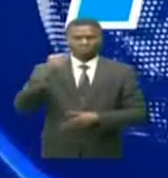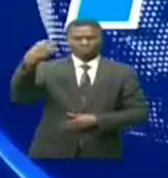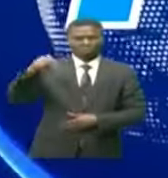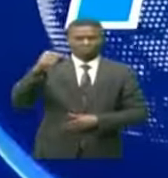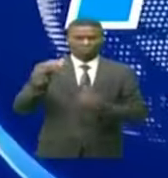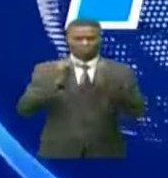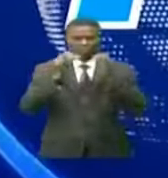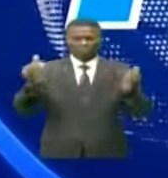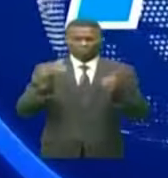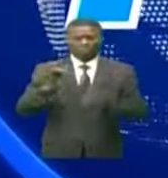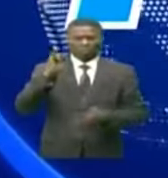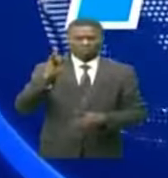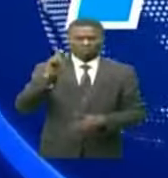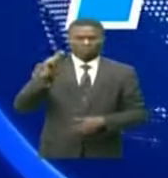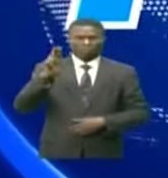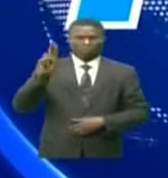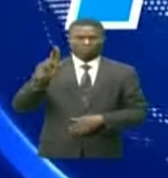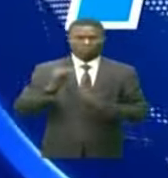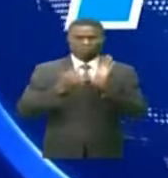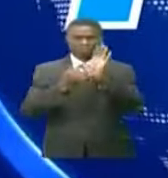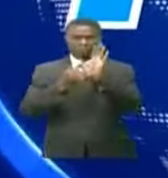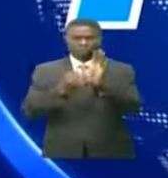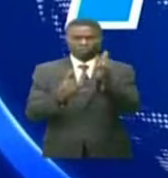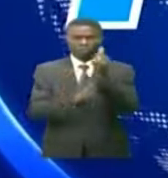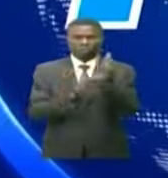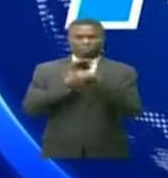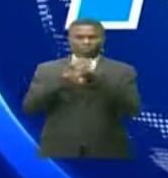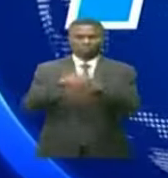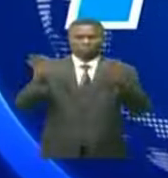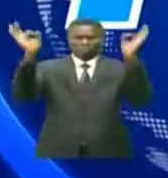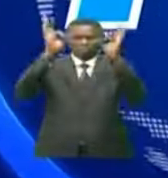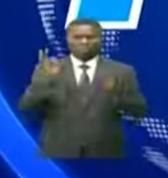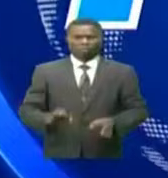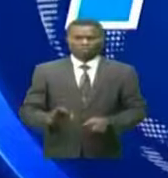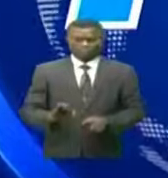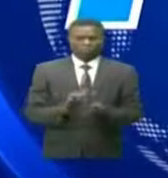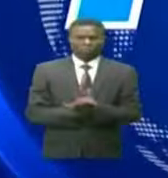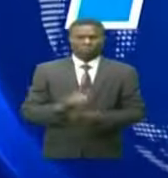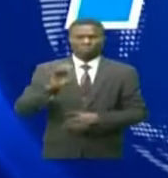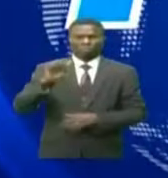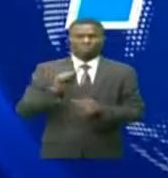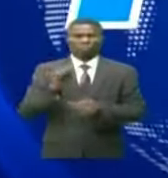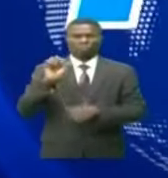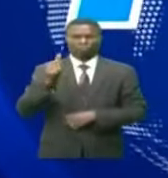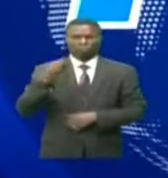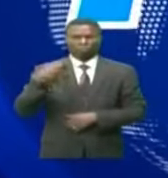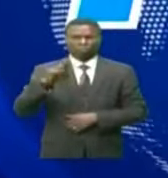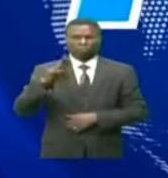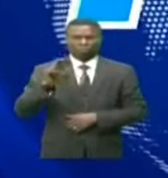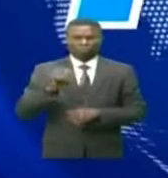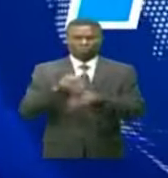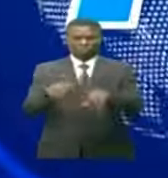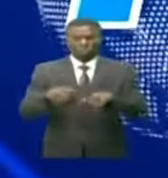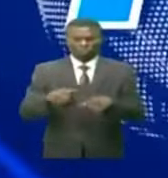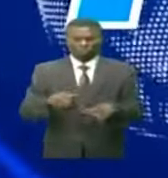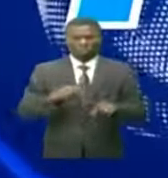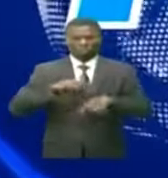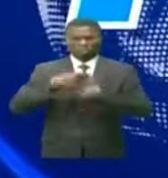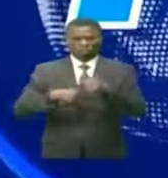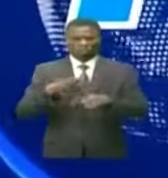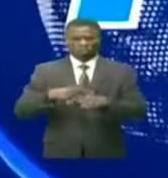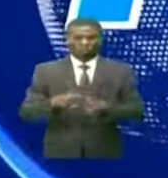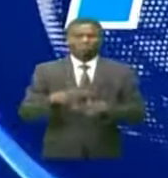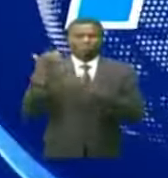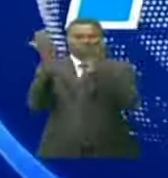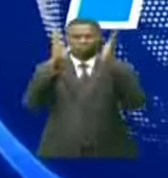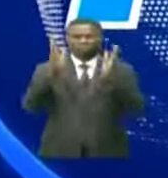Pacifique de l'Ituri a été présenté aux participants du forum DRC Agrobusiness tenu dernièrement à Kinshasa par un opérateur